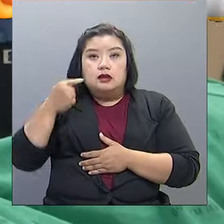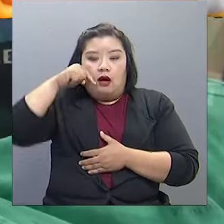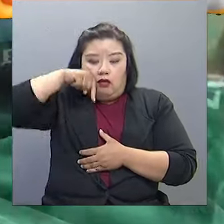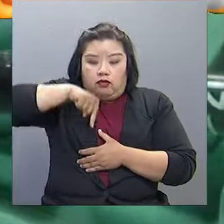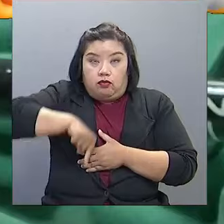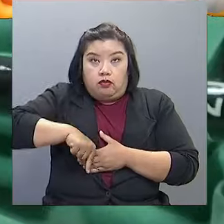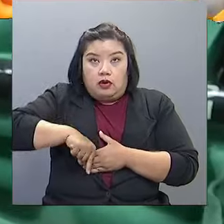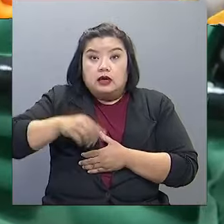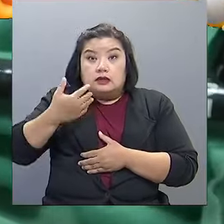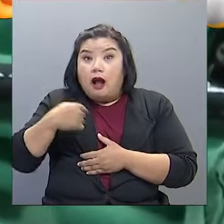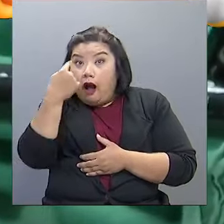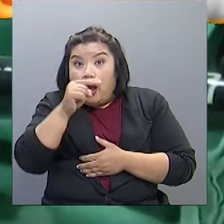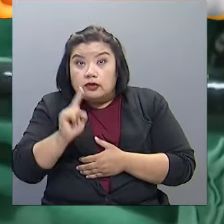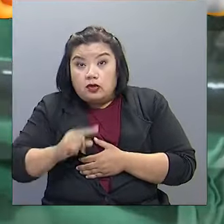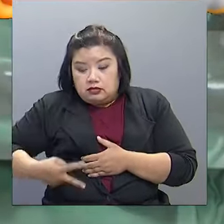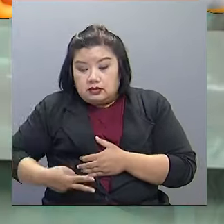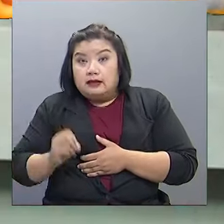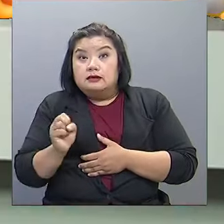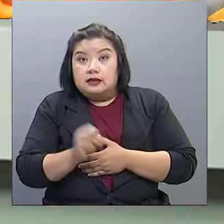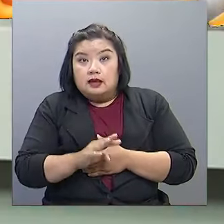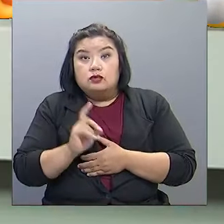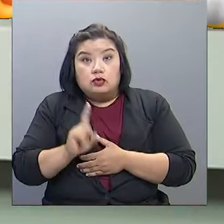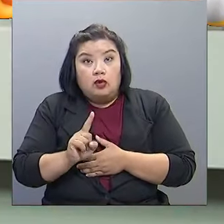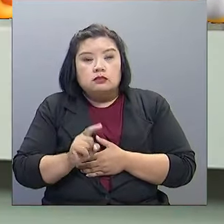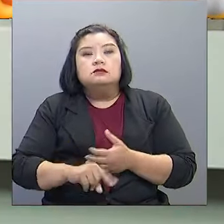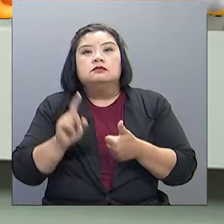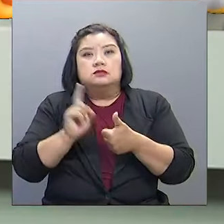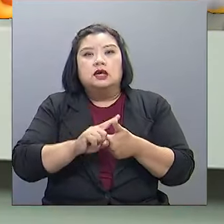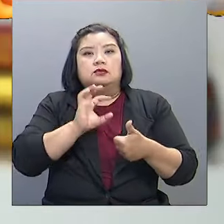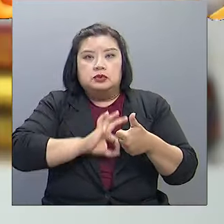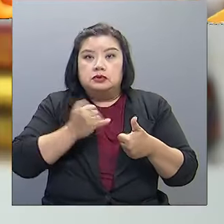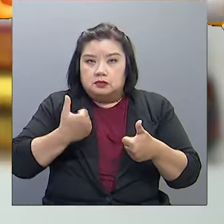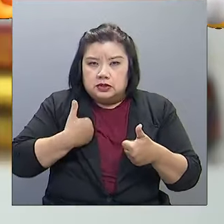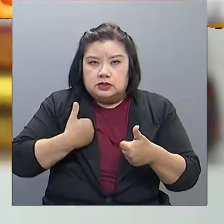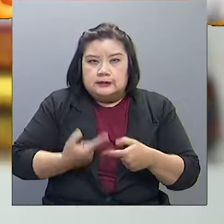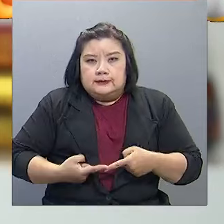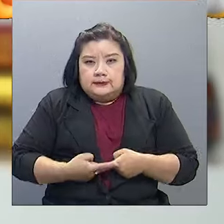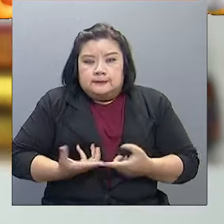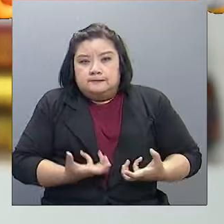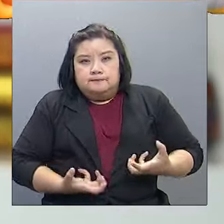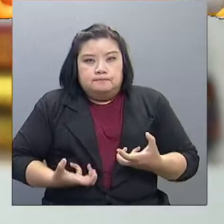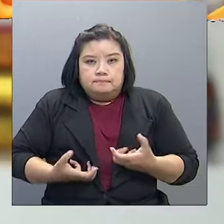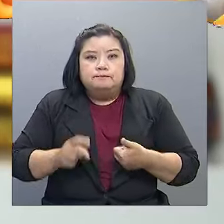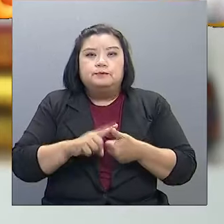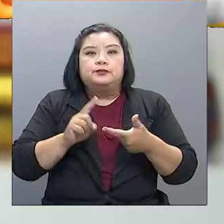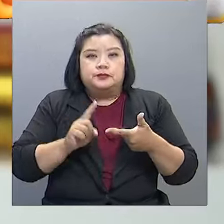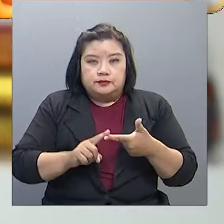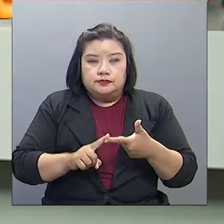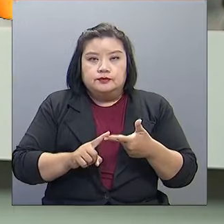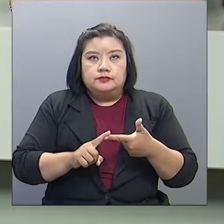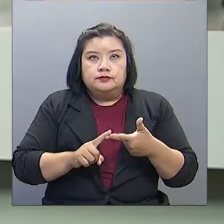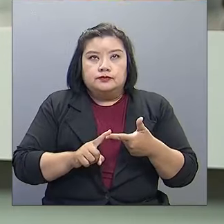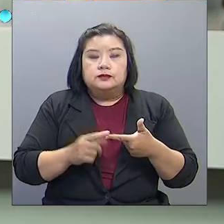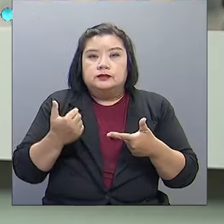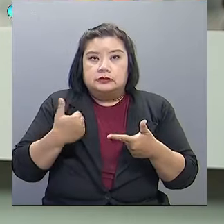ออกใครบ้างครับที่ต้องผ่าตัดหรือต้องรักษานะครับ1คือคนที่มีอาการนะครับปวดท้องจากนิ้วถุงน้ำดีนะครับ2คือมี